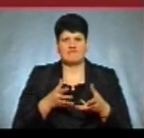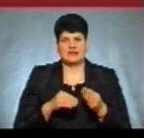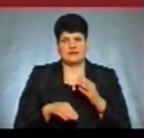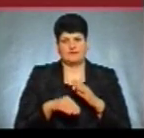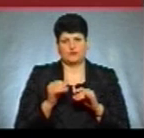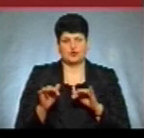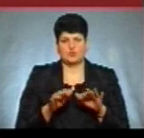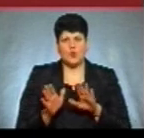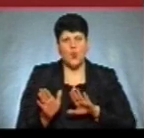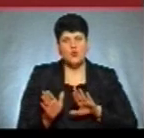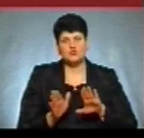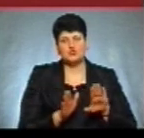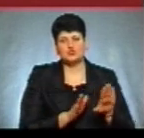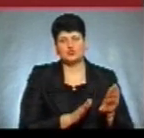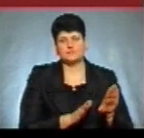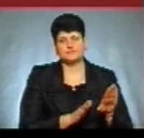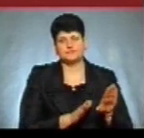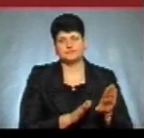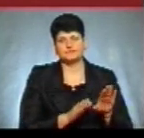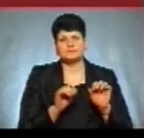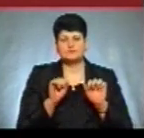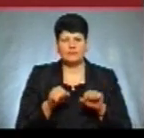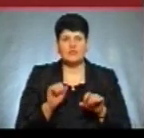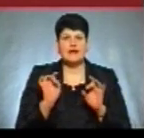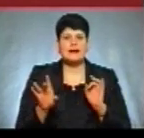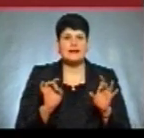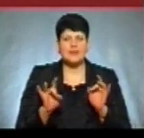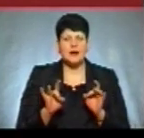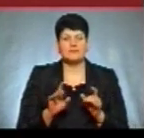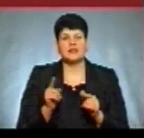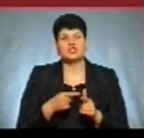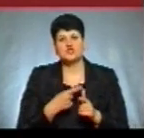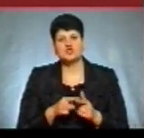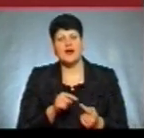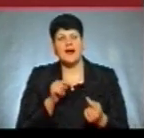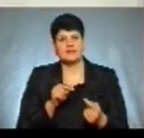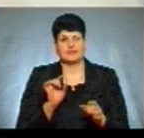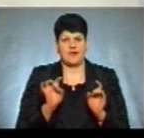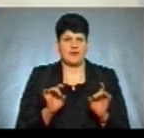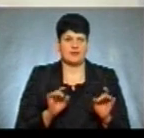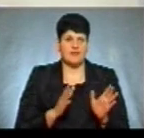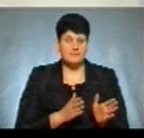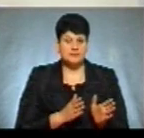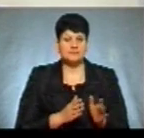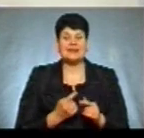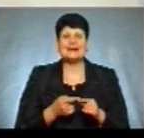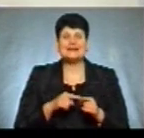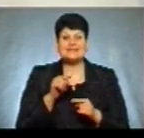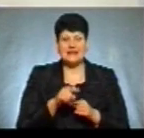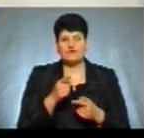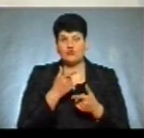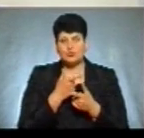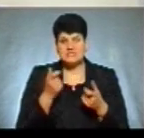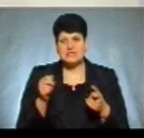не впливати на процес, усунути від можливості реклами чи антиреклами цих речей. Цей інформаційний портал